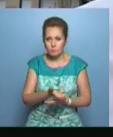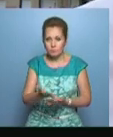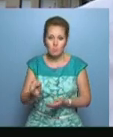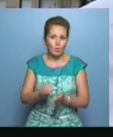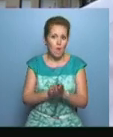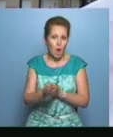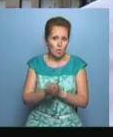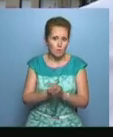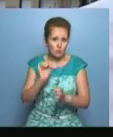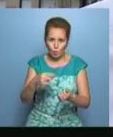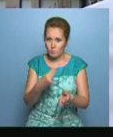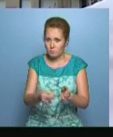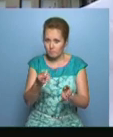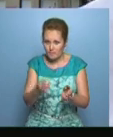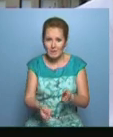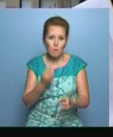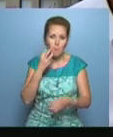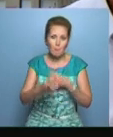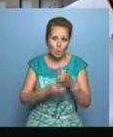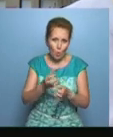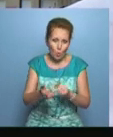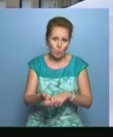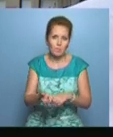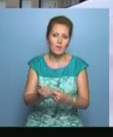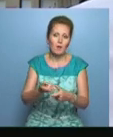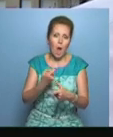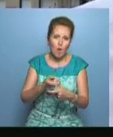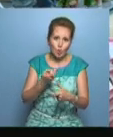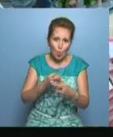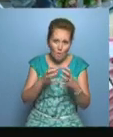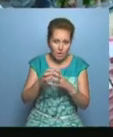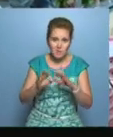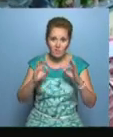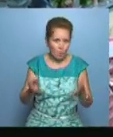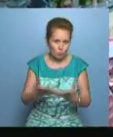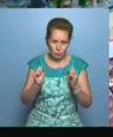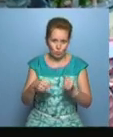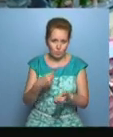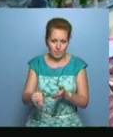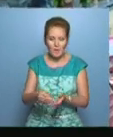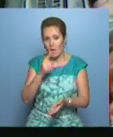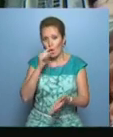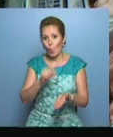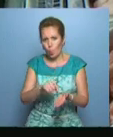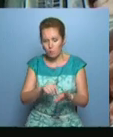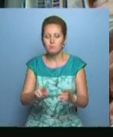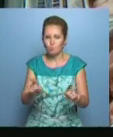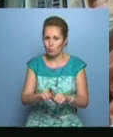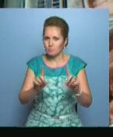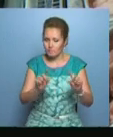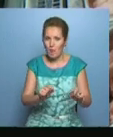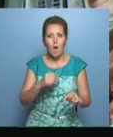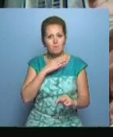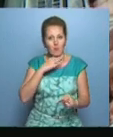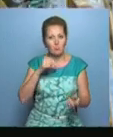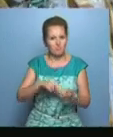ниже средней цены, и помидоры, и картофель даже свежий. Дешевле стали и куры, а вот стоимость мяса выросла.